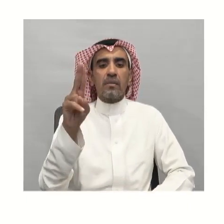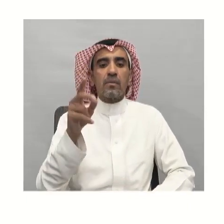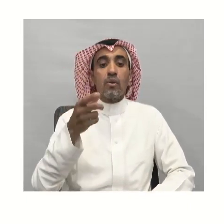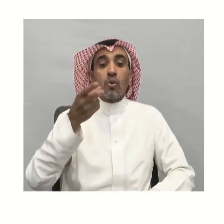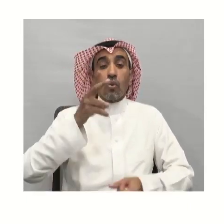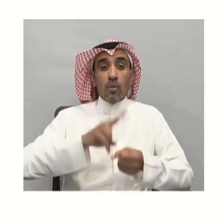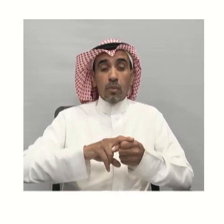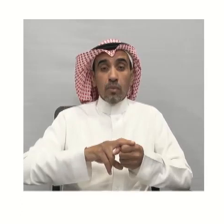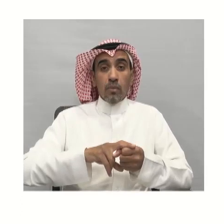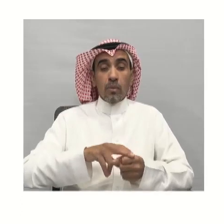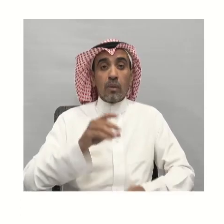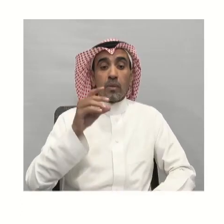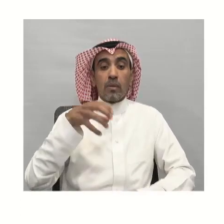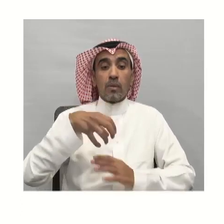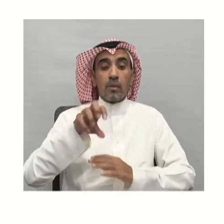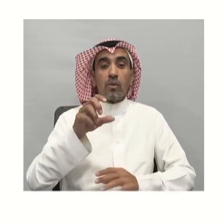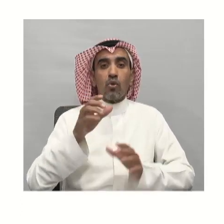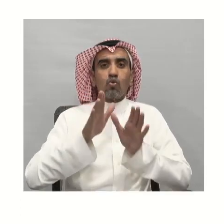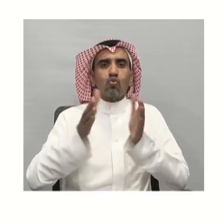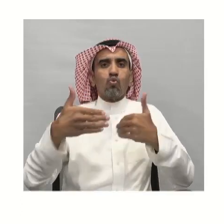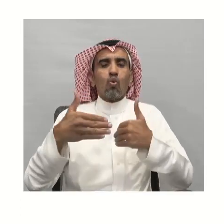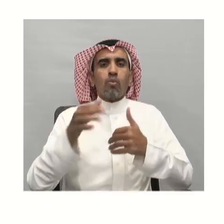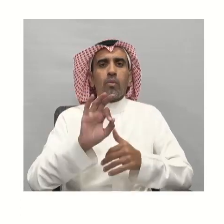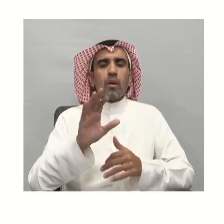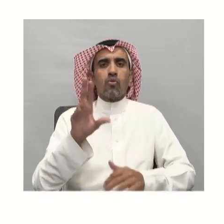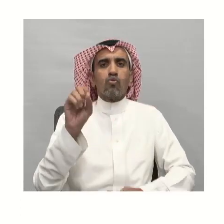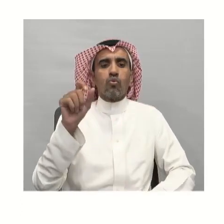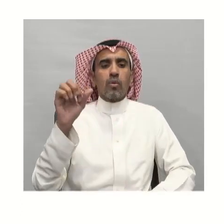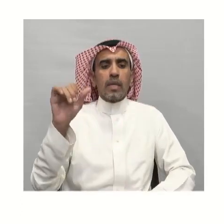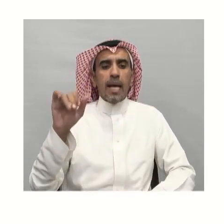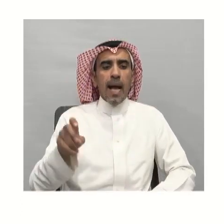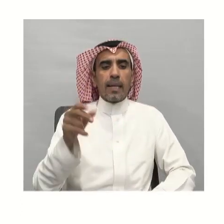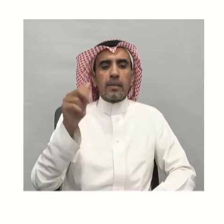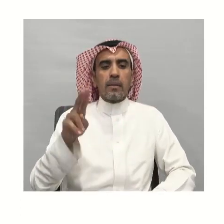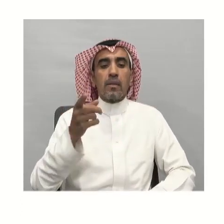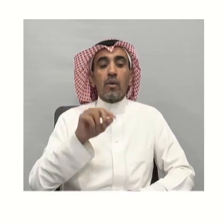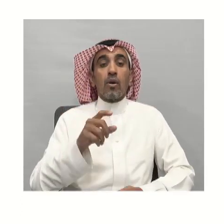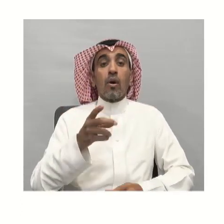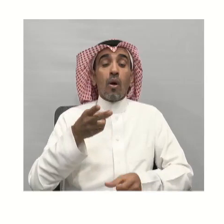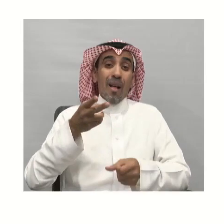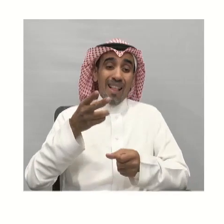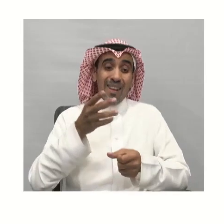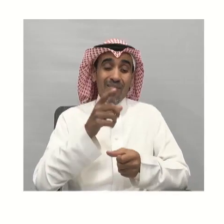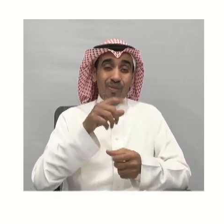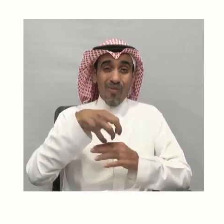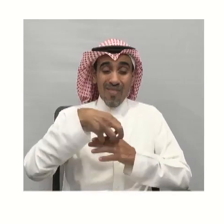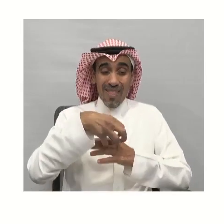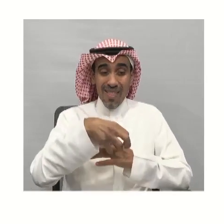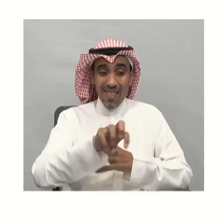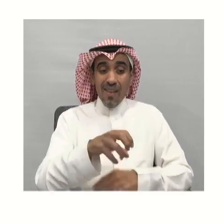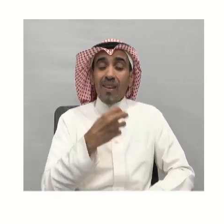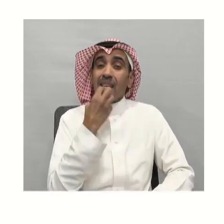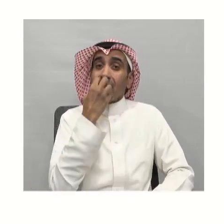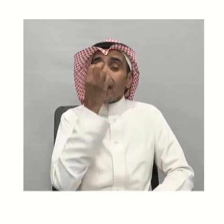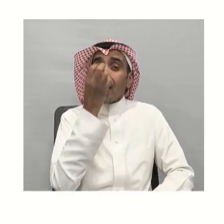والطائفة الثالثة وهي طائفة الصندوقيات وتشمل قناديل البحر التي تكون تسمى قناديل البحر